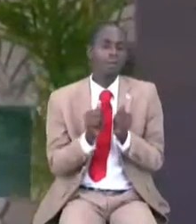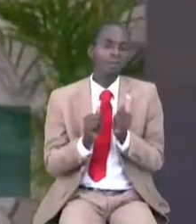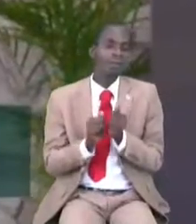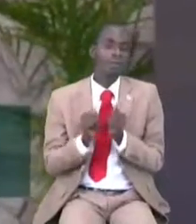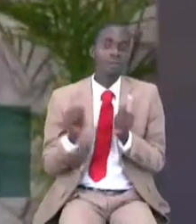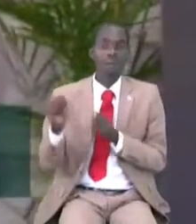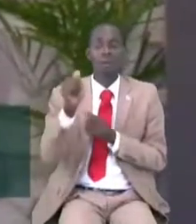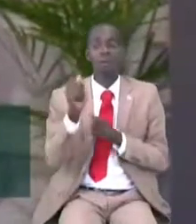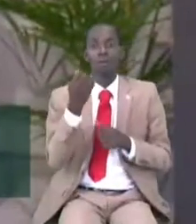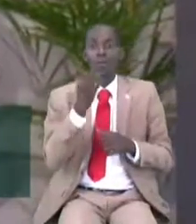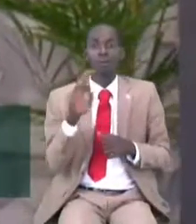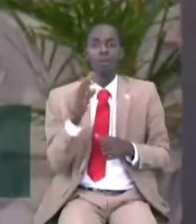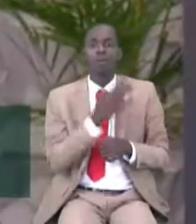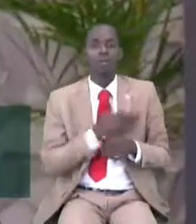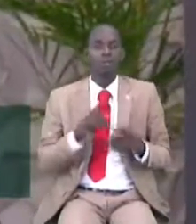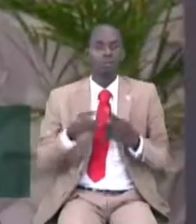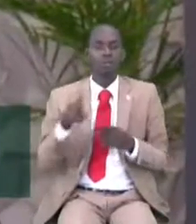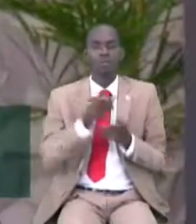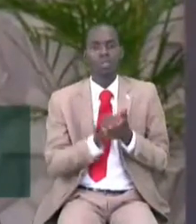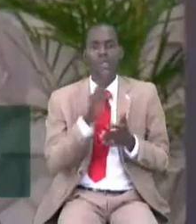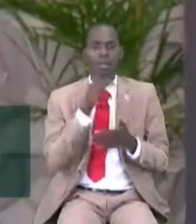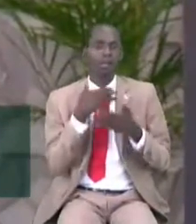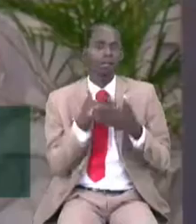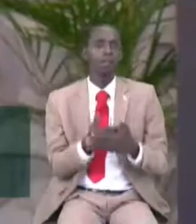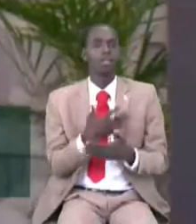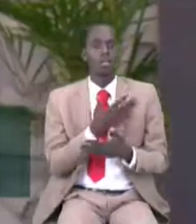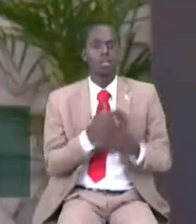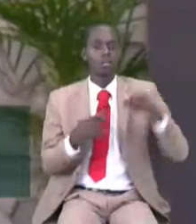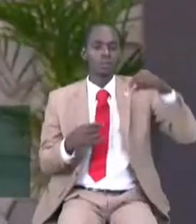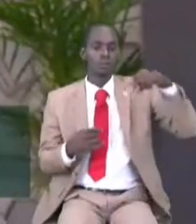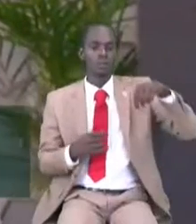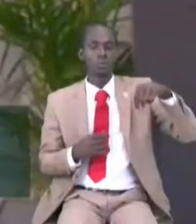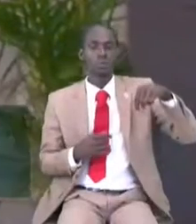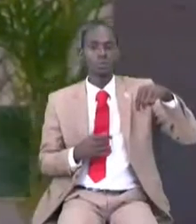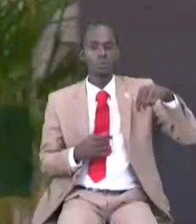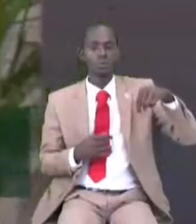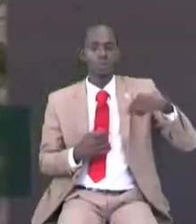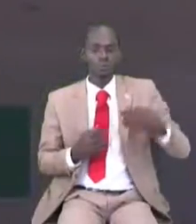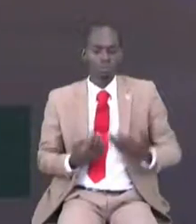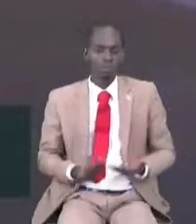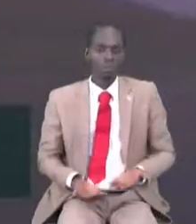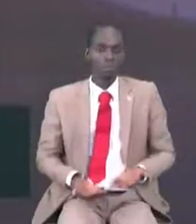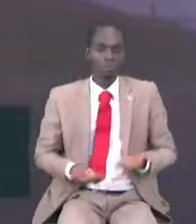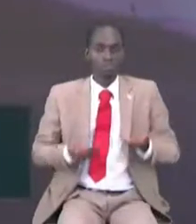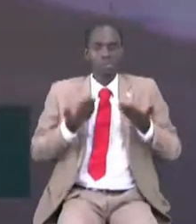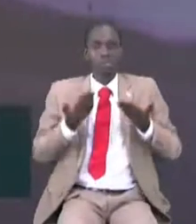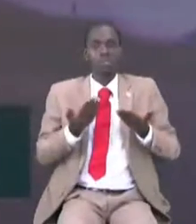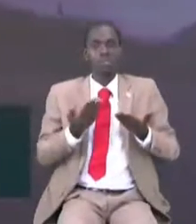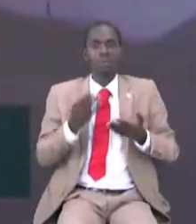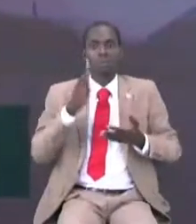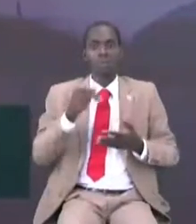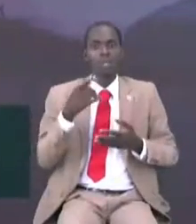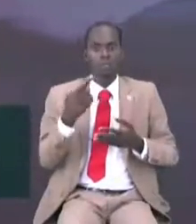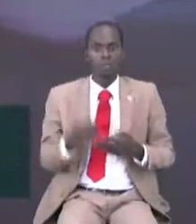Et puis, nous sommes vivifiés par la vie de Christ. Vous êtes rendus vivants. Nous